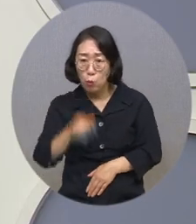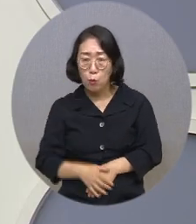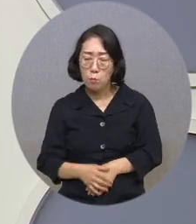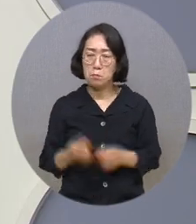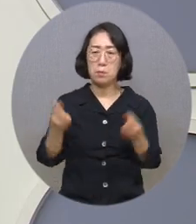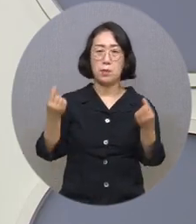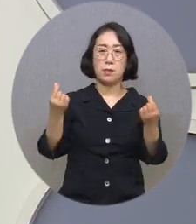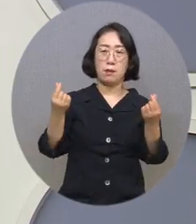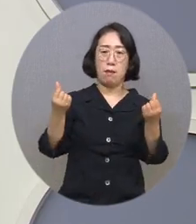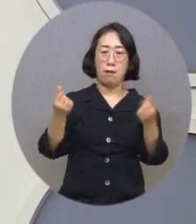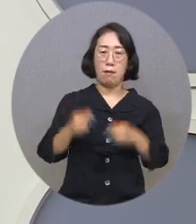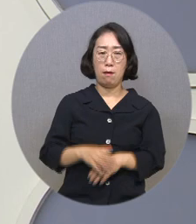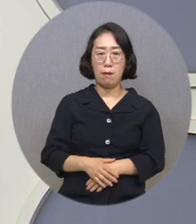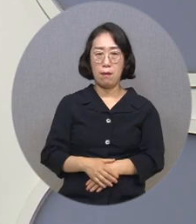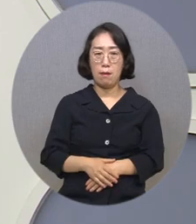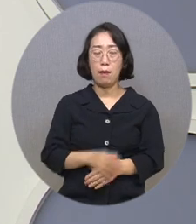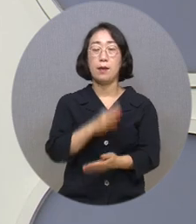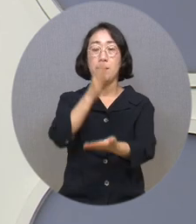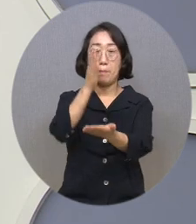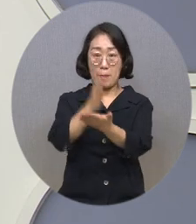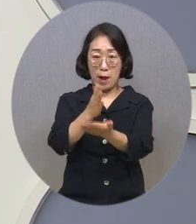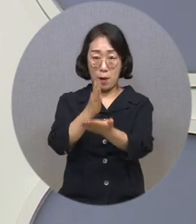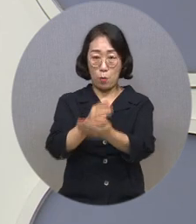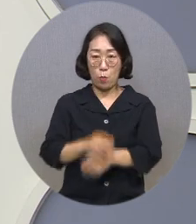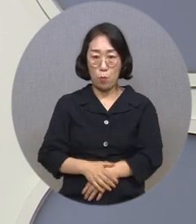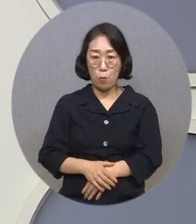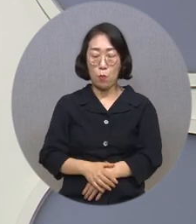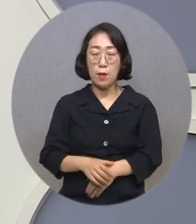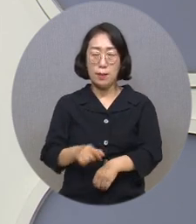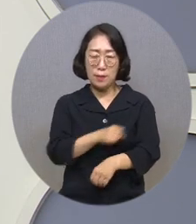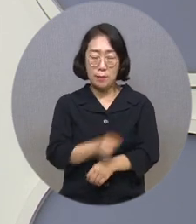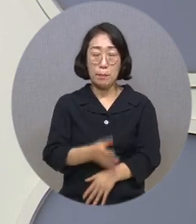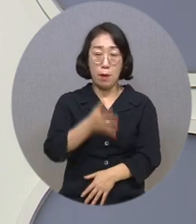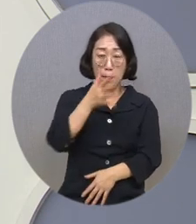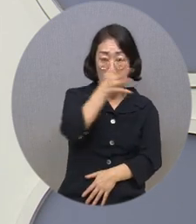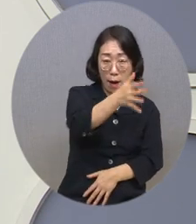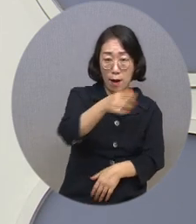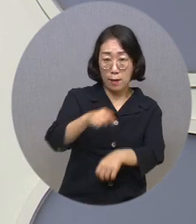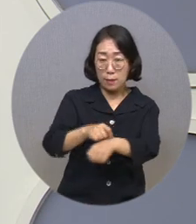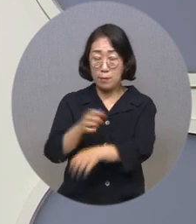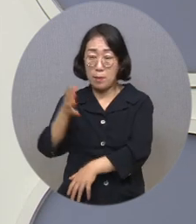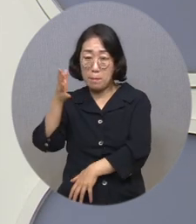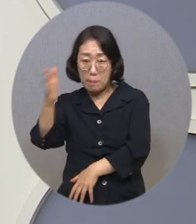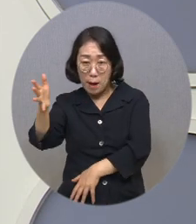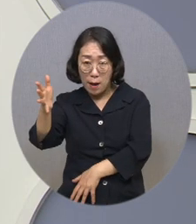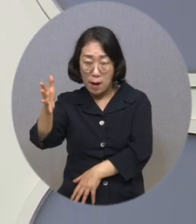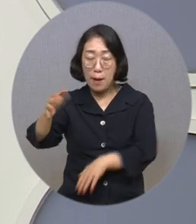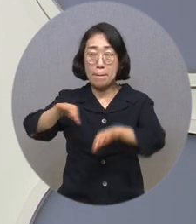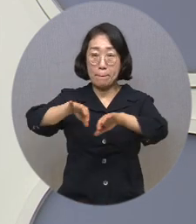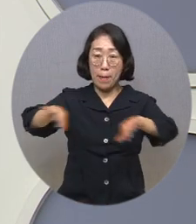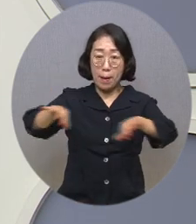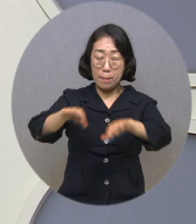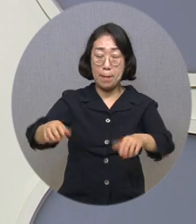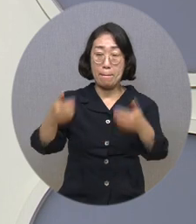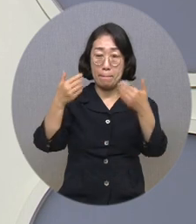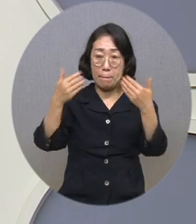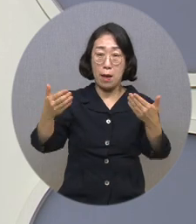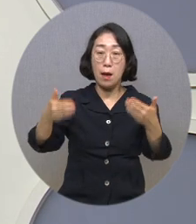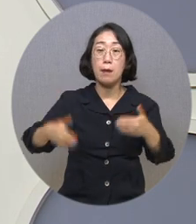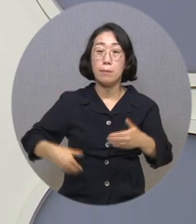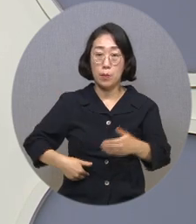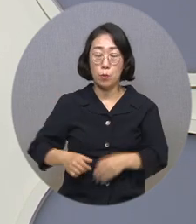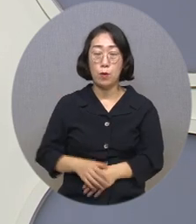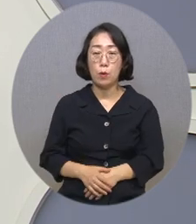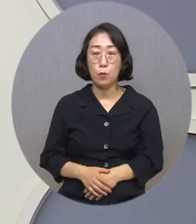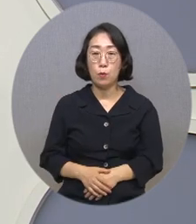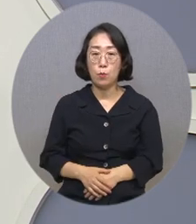서로 그렇게 그런 걸로 이게 특성화로 가자라는 그거고요. 또는 이제 두 번째는